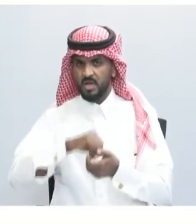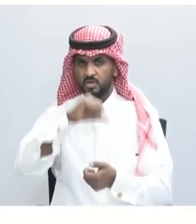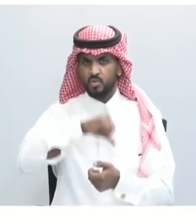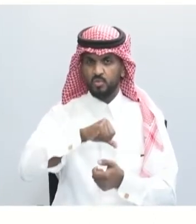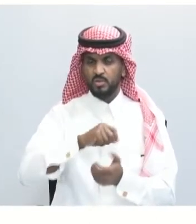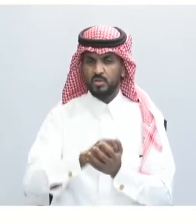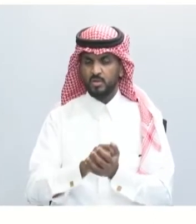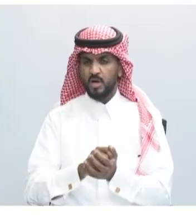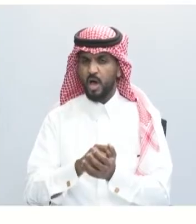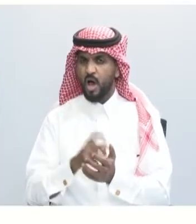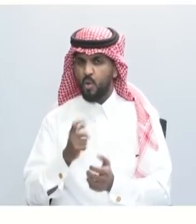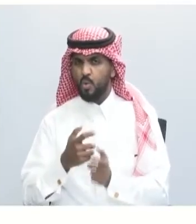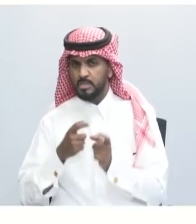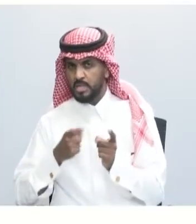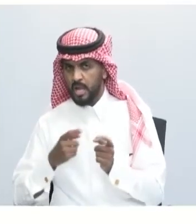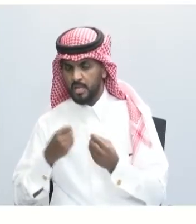سلاح لدي